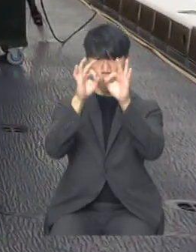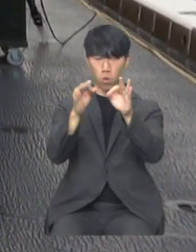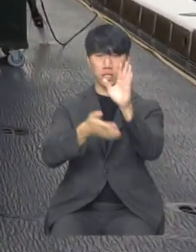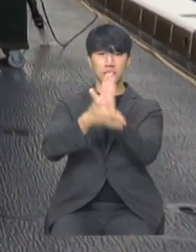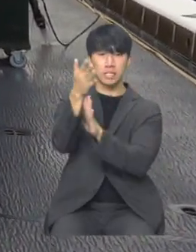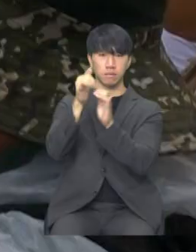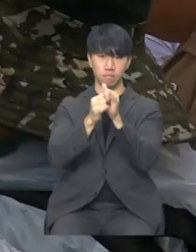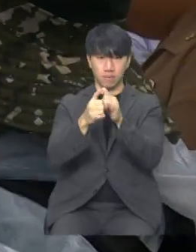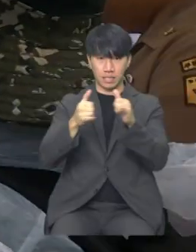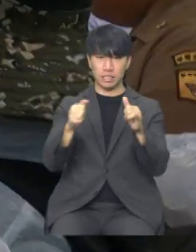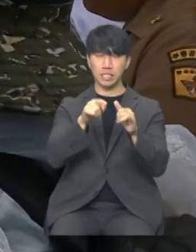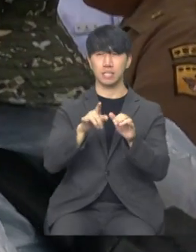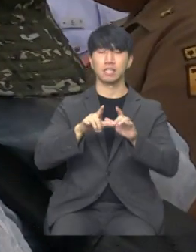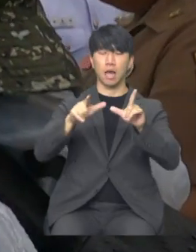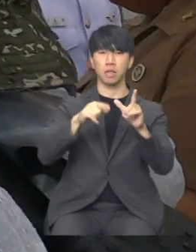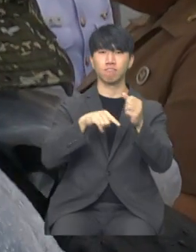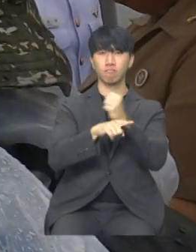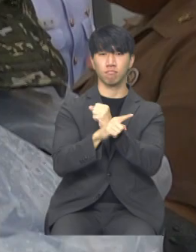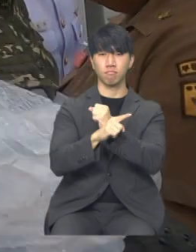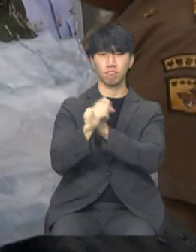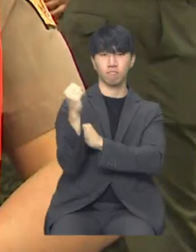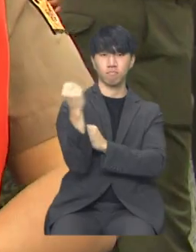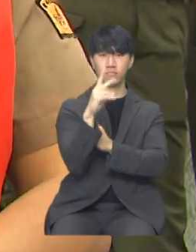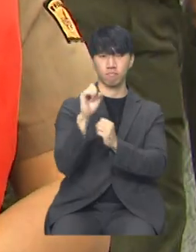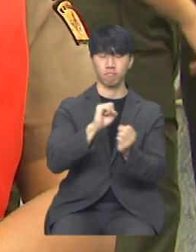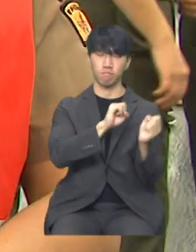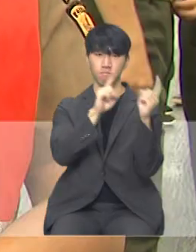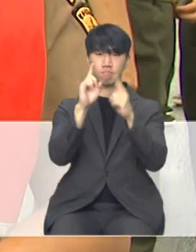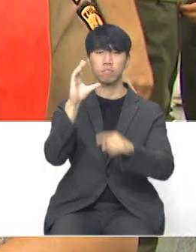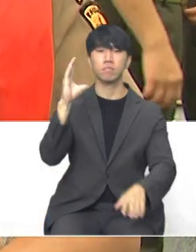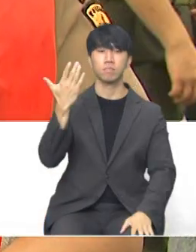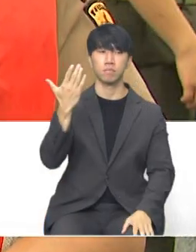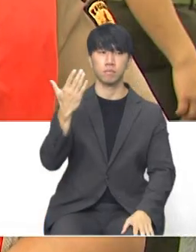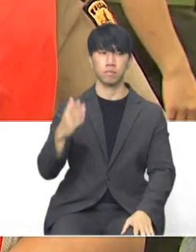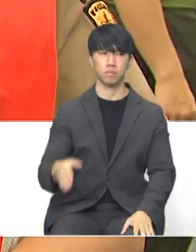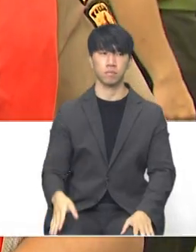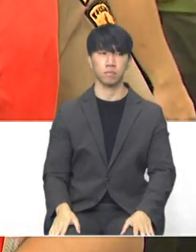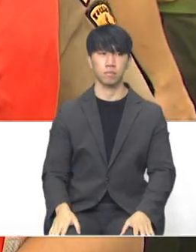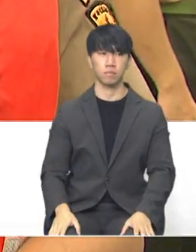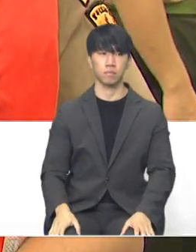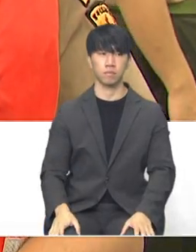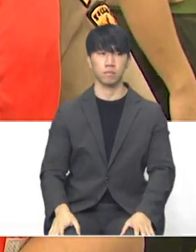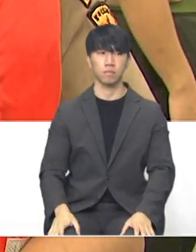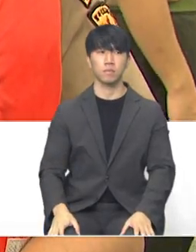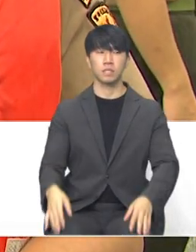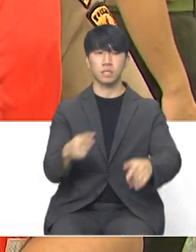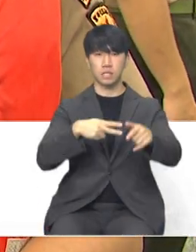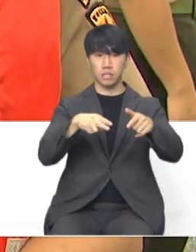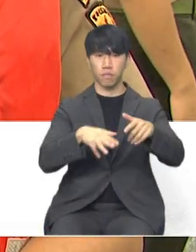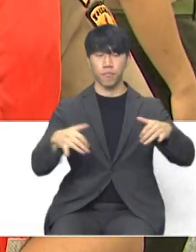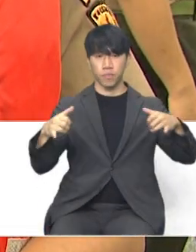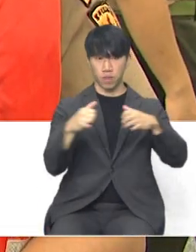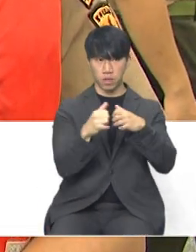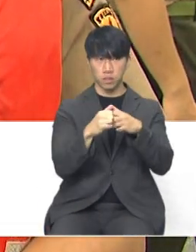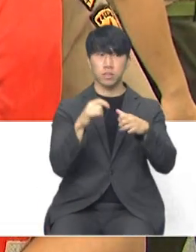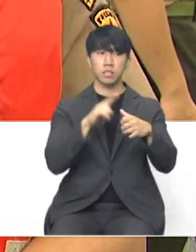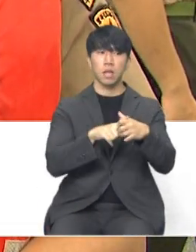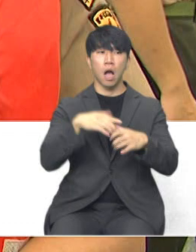다시 한번 그날의 의미를 되새깁니다. 인천 상륙작전이라는 이제 작전이 이제 저희 나라를 어떻게